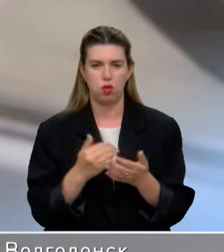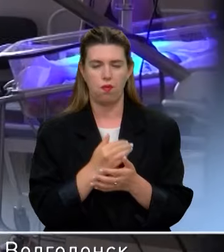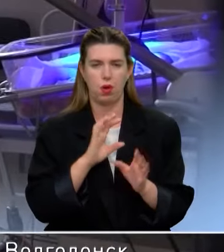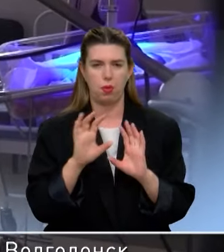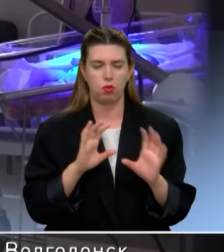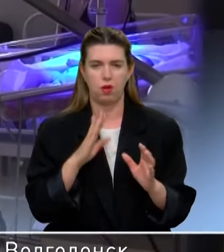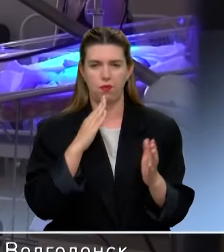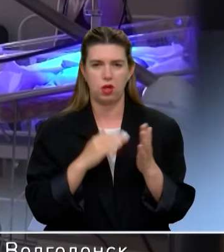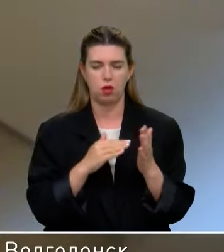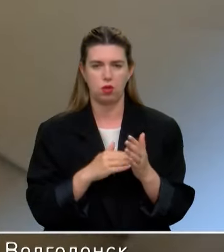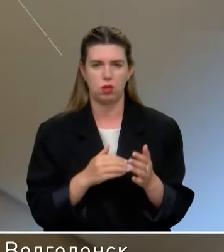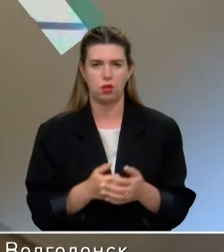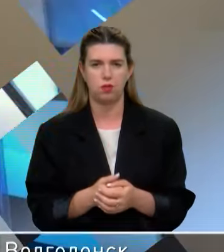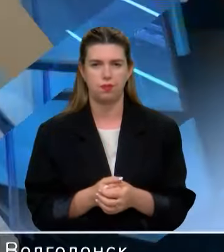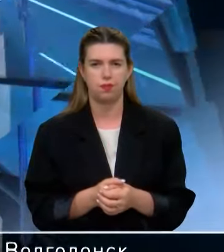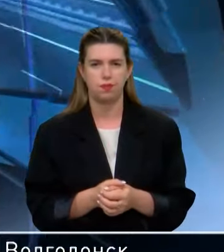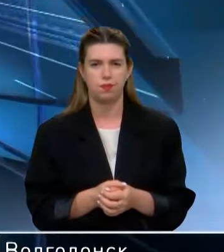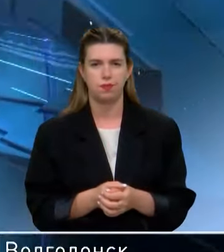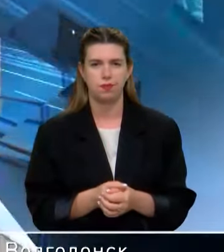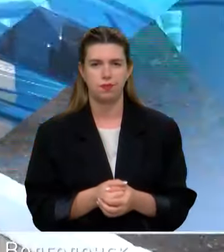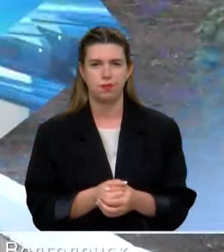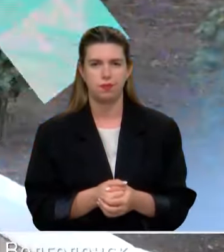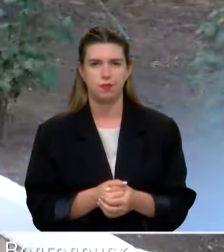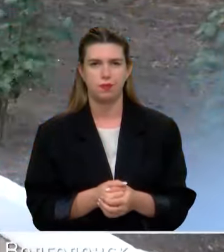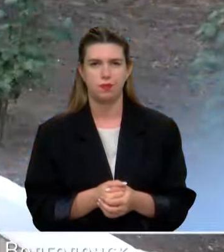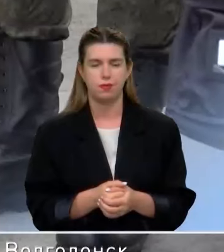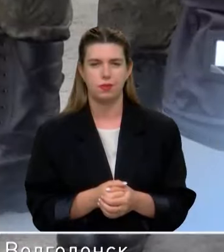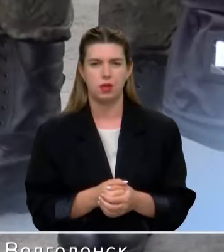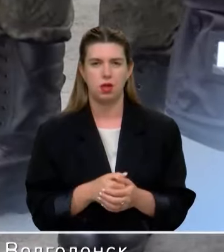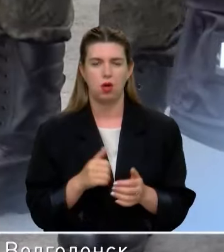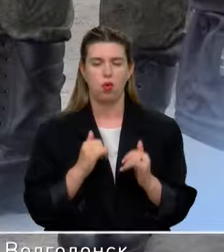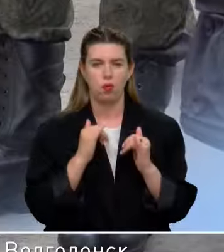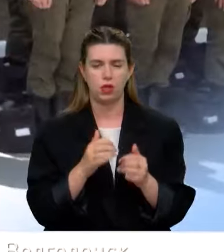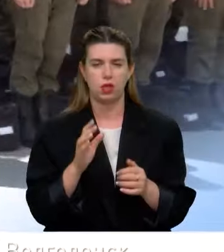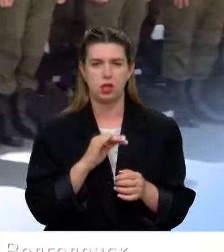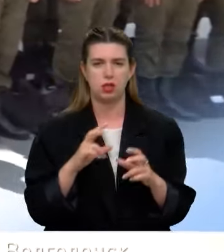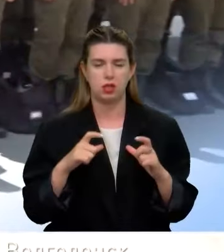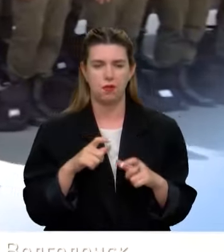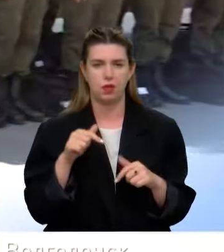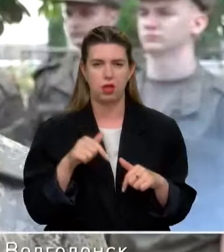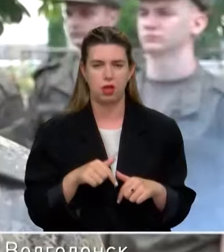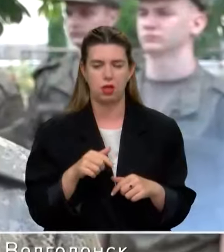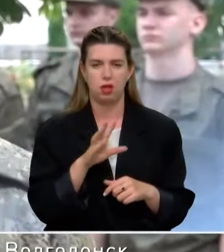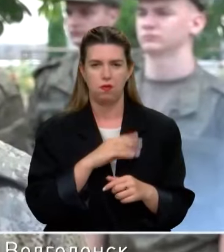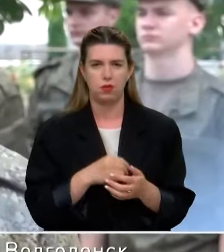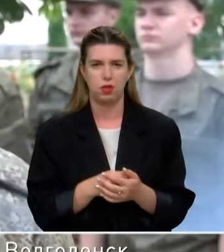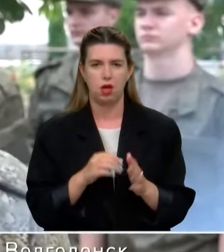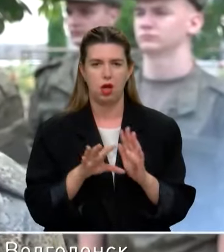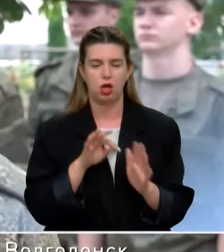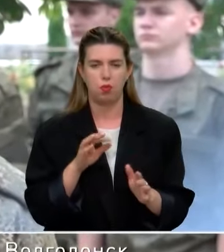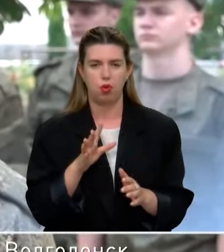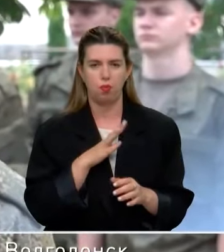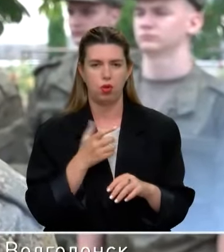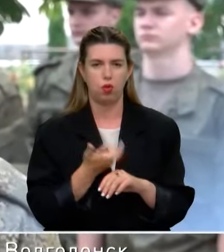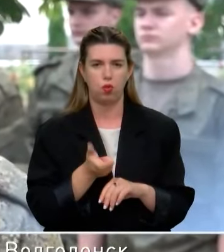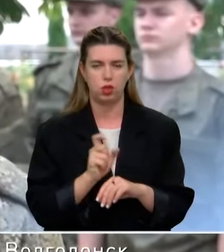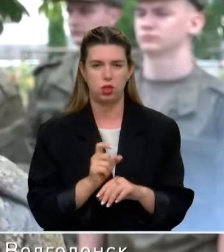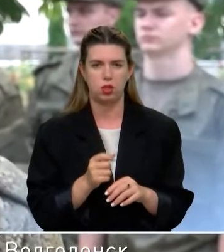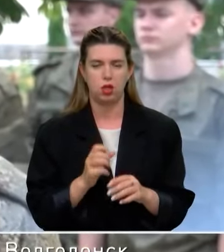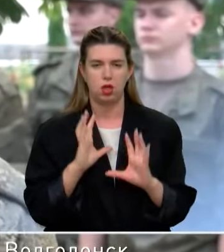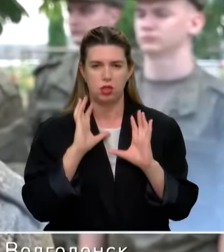Таганроге передовым оборудованием почётно и завидна эта роль отбор был довольно-таки